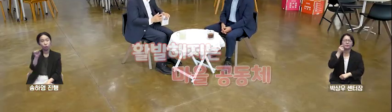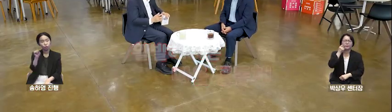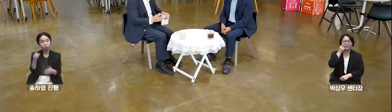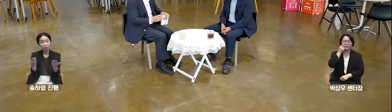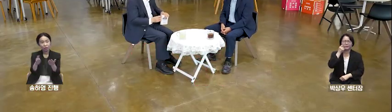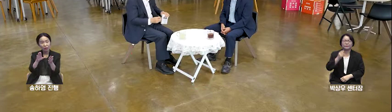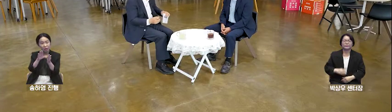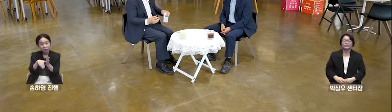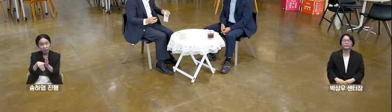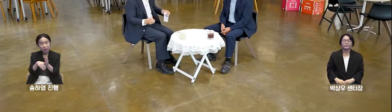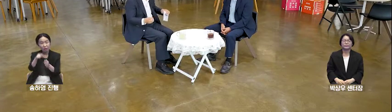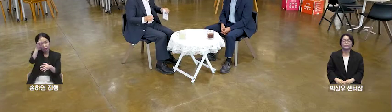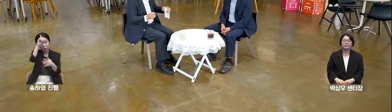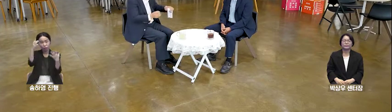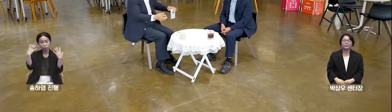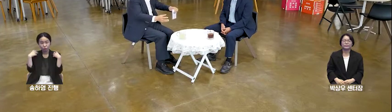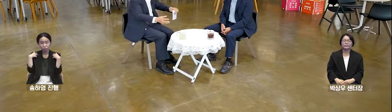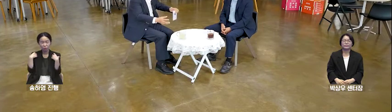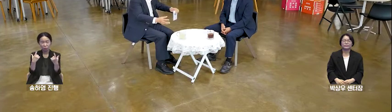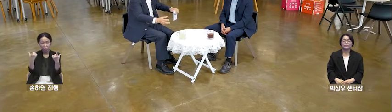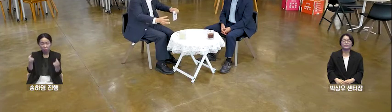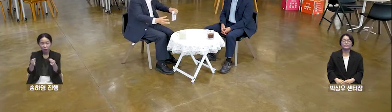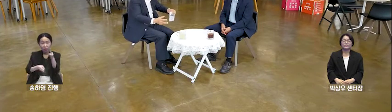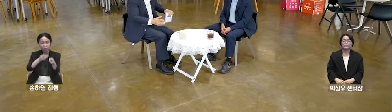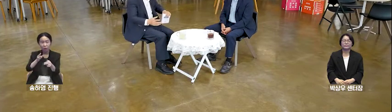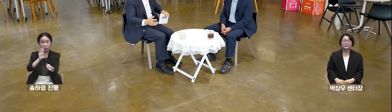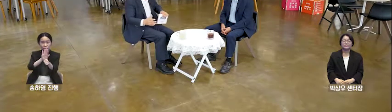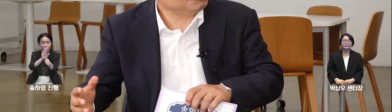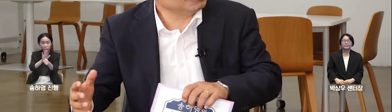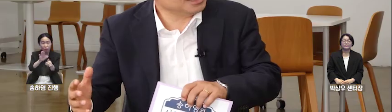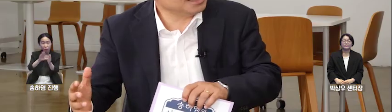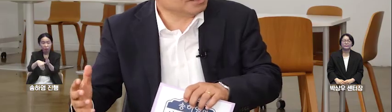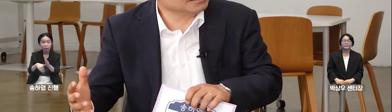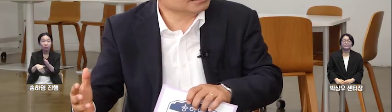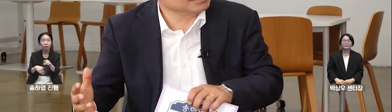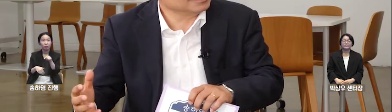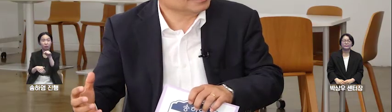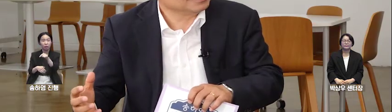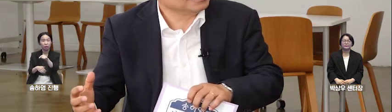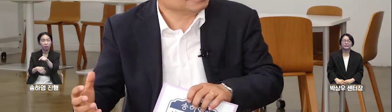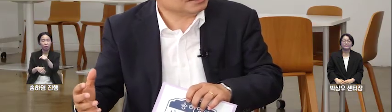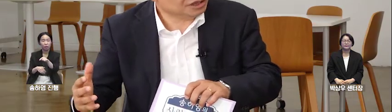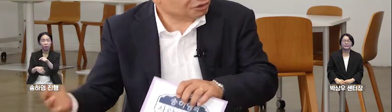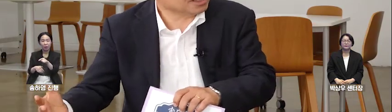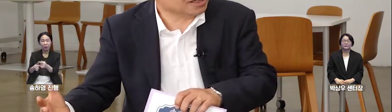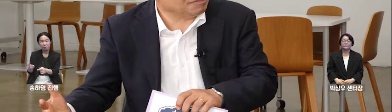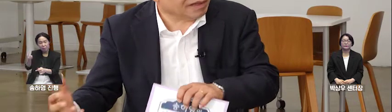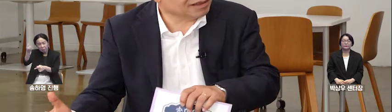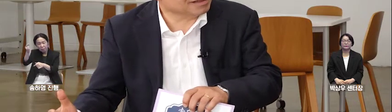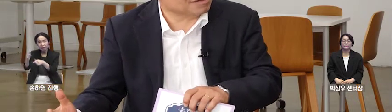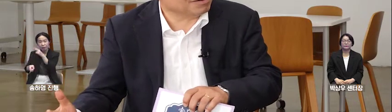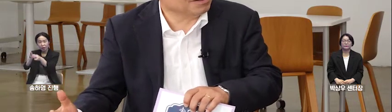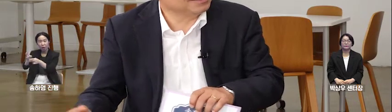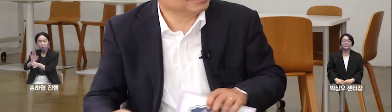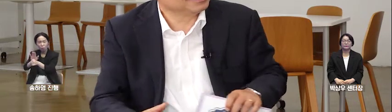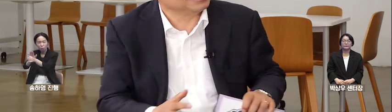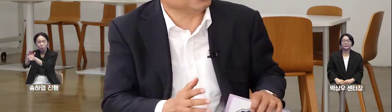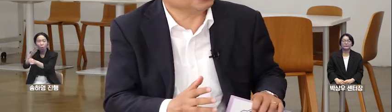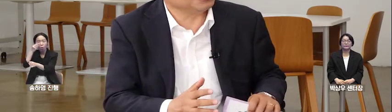때 또는 뭐 정부에서 똑같은 사업을 지원하더라도 후자의 마을은 신속하게 빨리 될